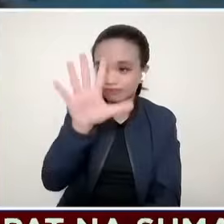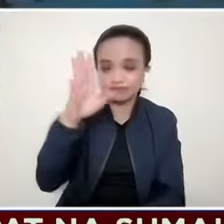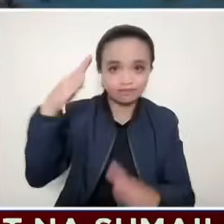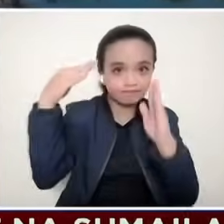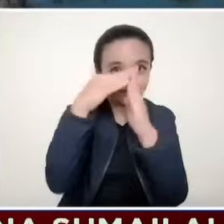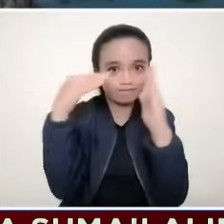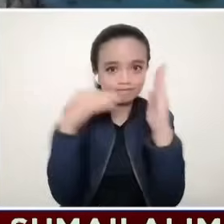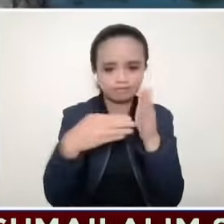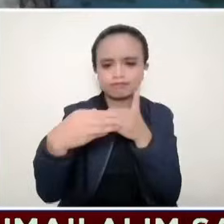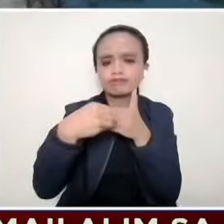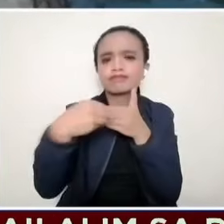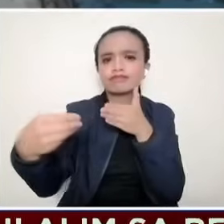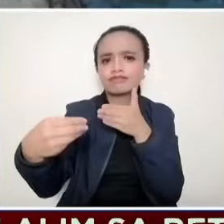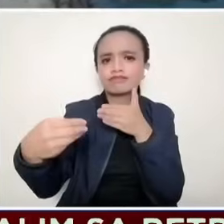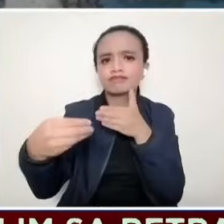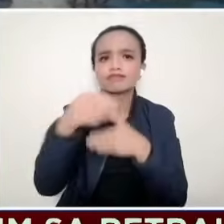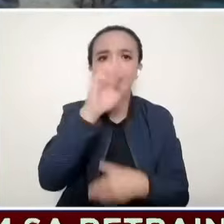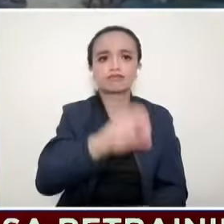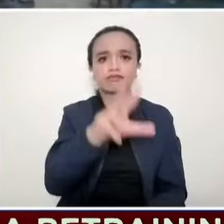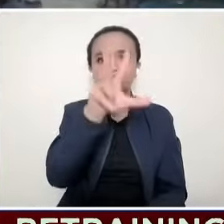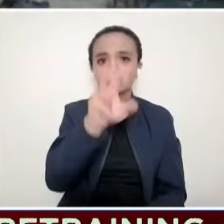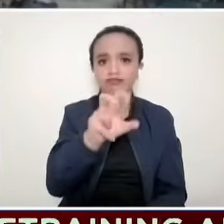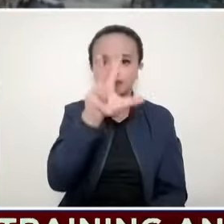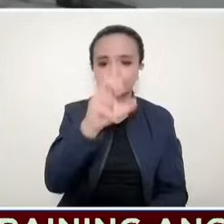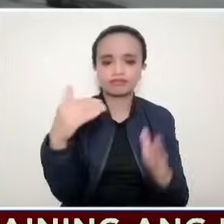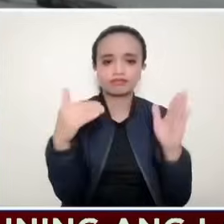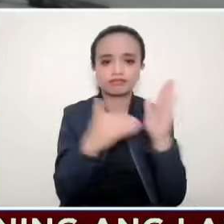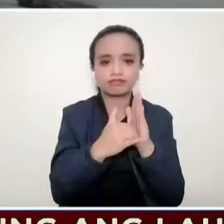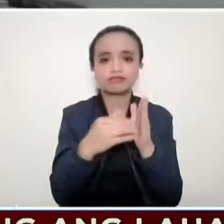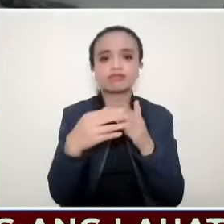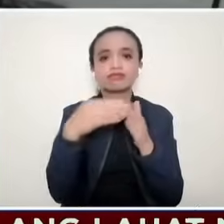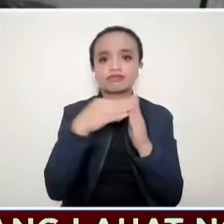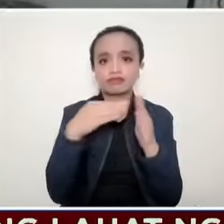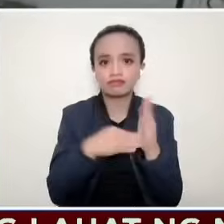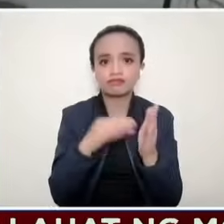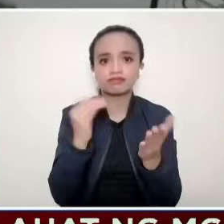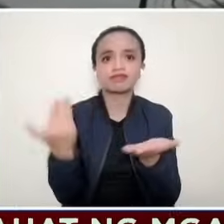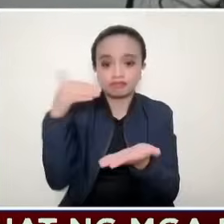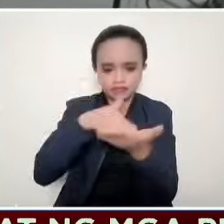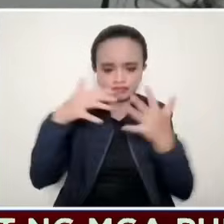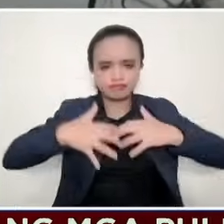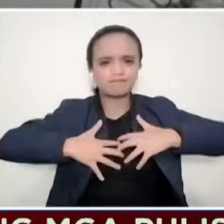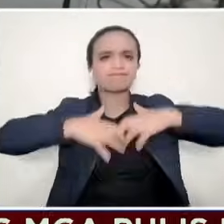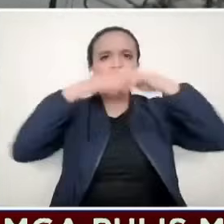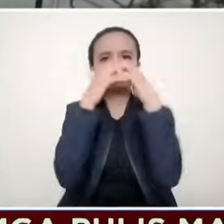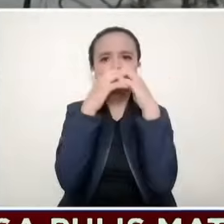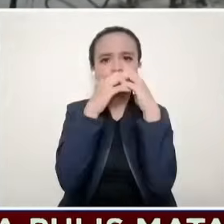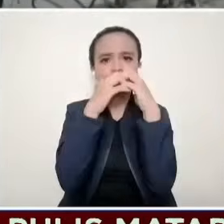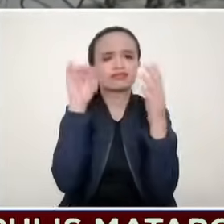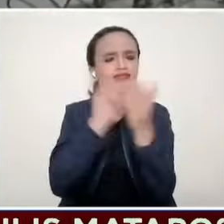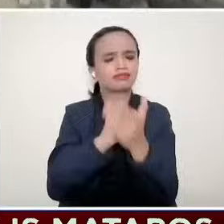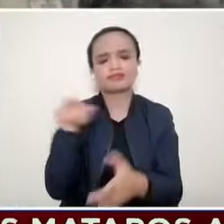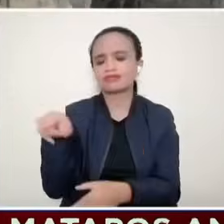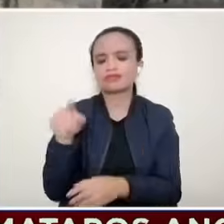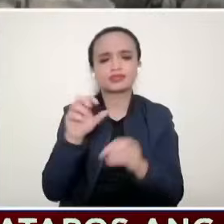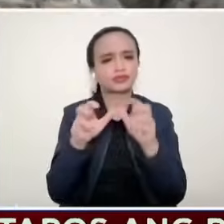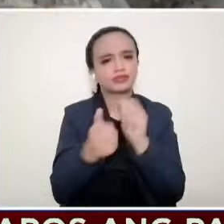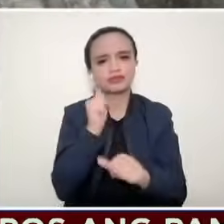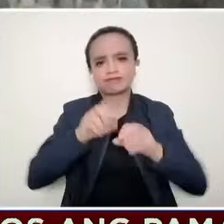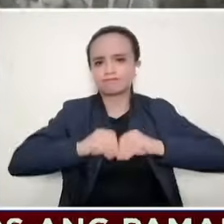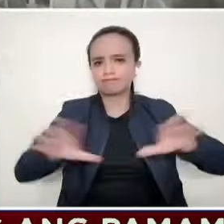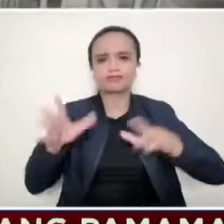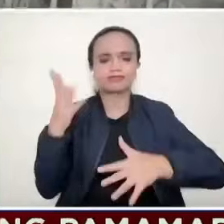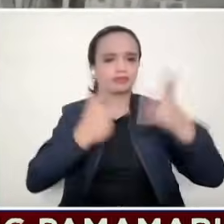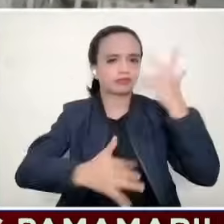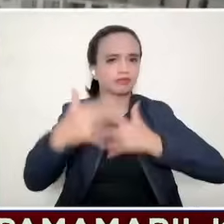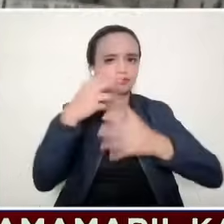$5.5 billion o higit 300 bilyong piso ang gastos ng rebuilding ng Lahaina, ang pinaka-apektado ng sunog sa Maui. Marami